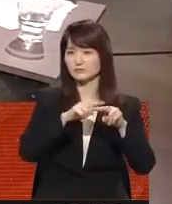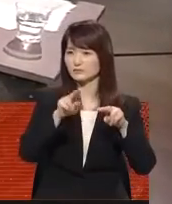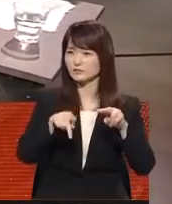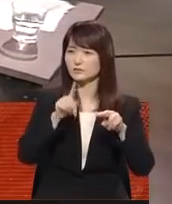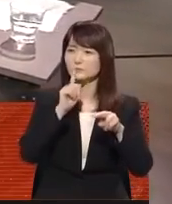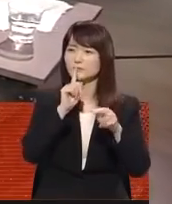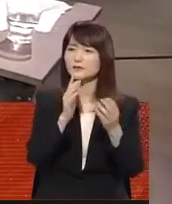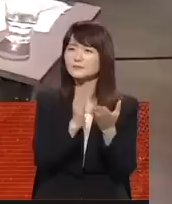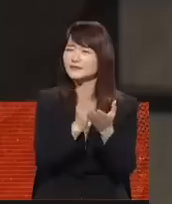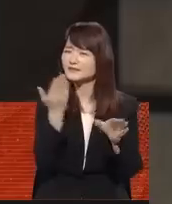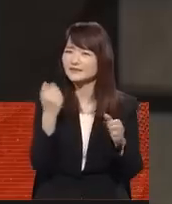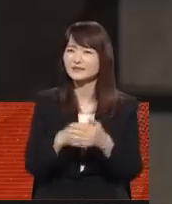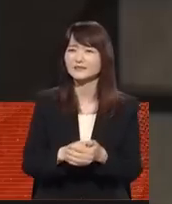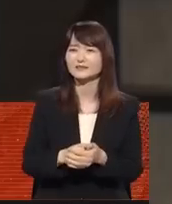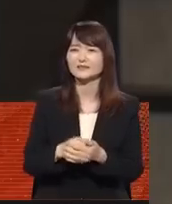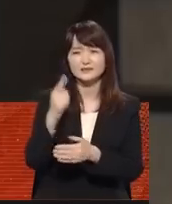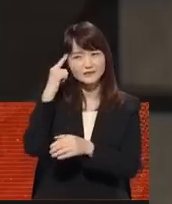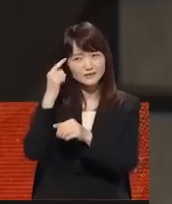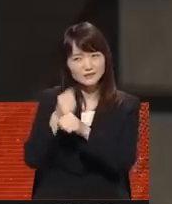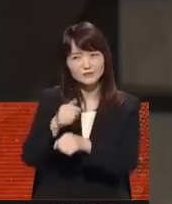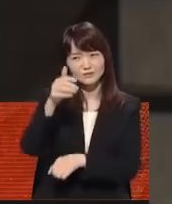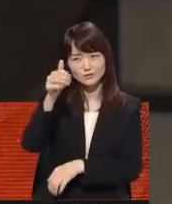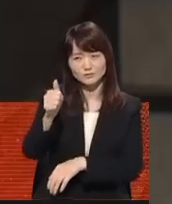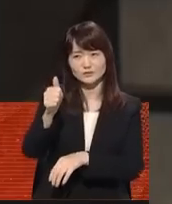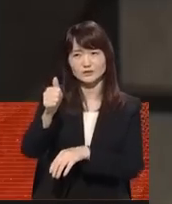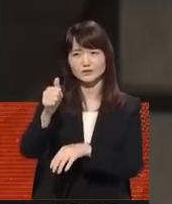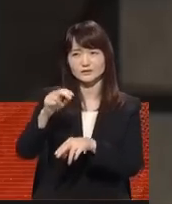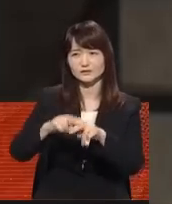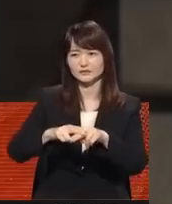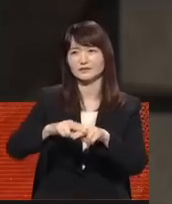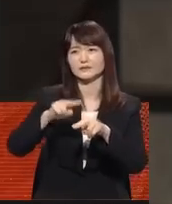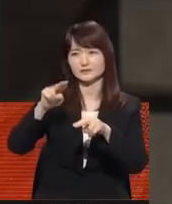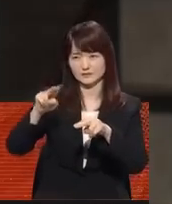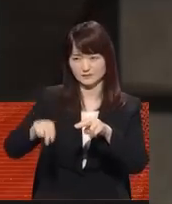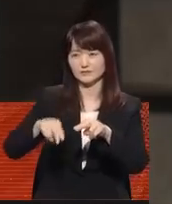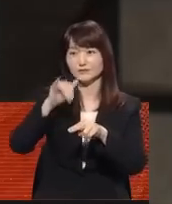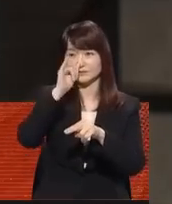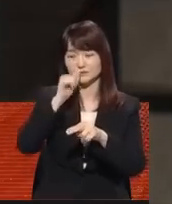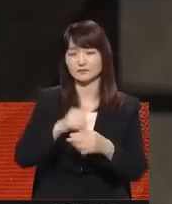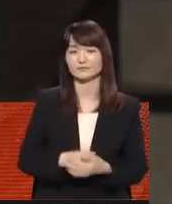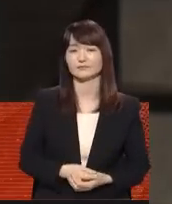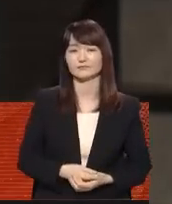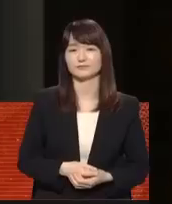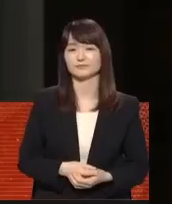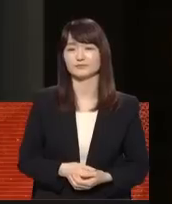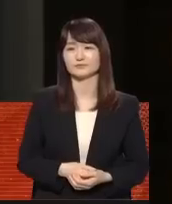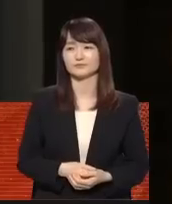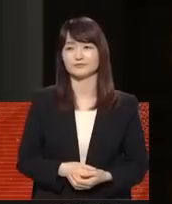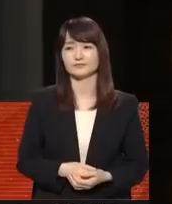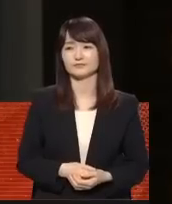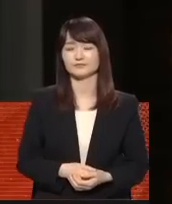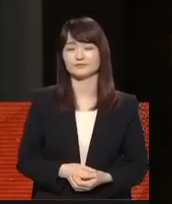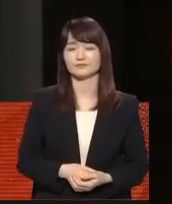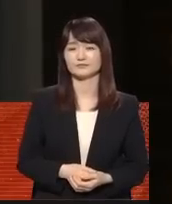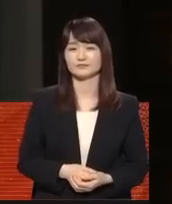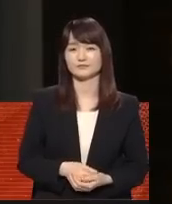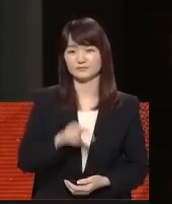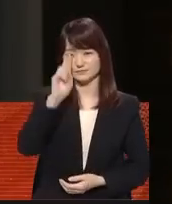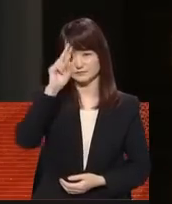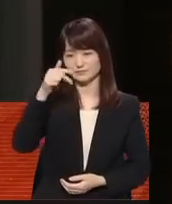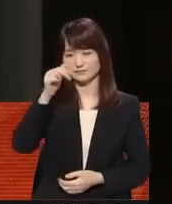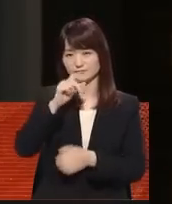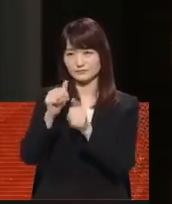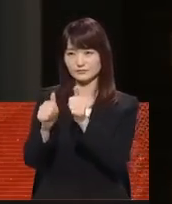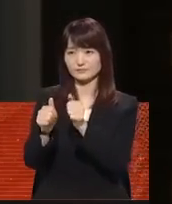수장직을 그만하겠다고 얘기를 할 수는 접어야 되는 거잖아요 그러면 또 박지훈